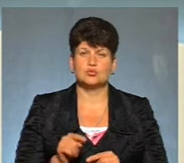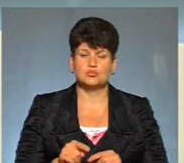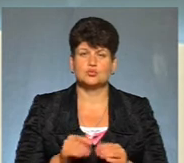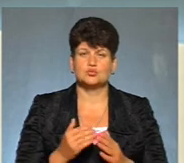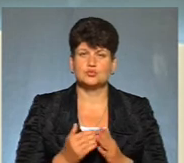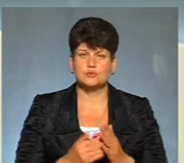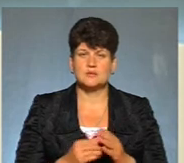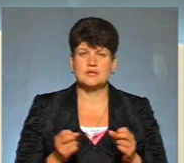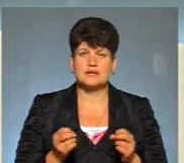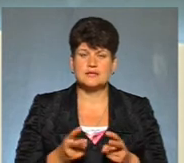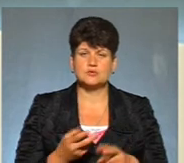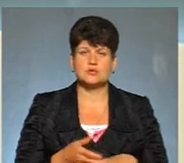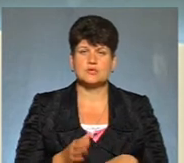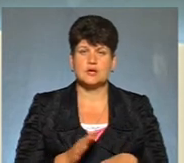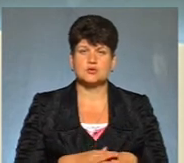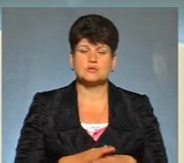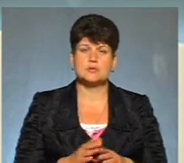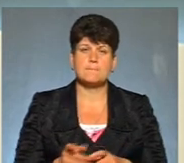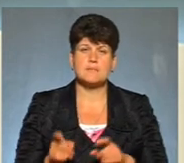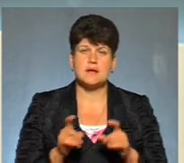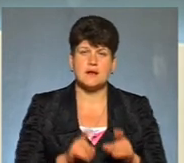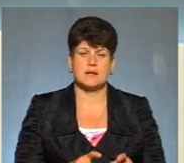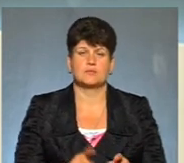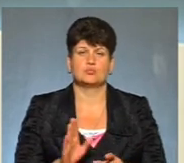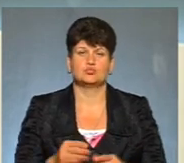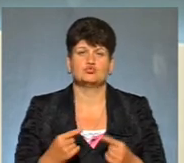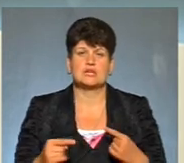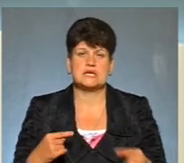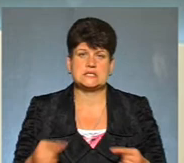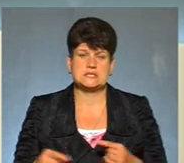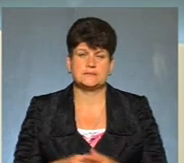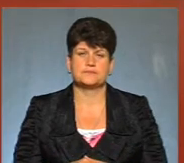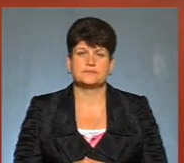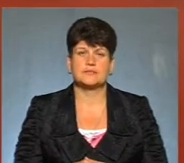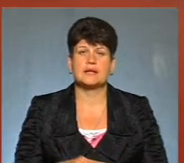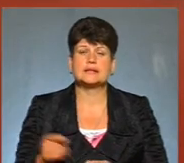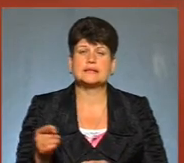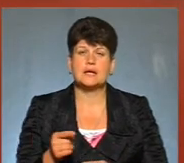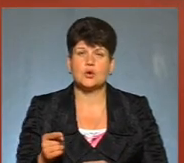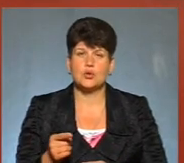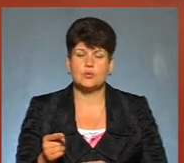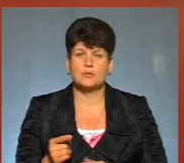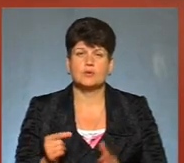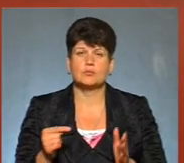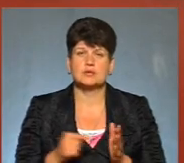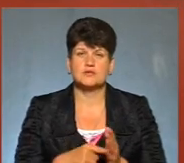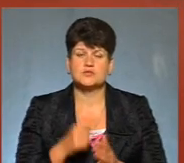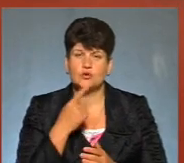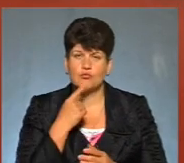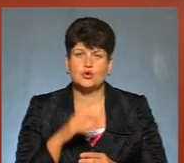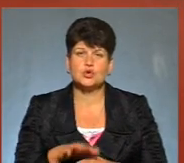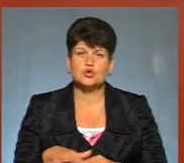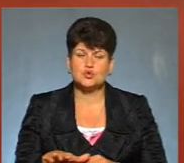ризику тяжкості перебігу і летального завершення тут буде різні. Тернопіль опинявся в червоній зоні, зараз